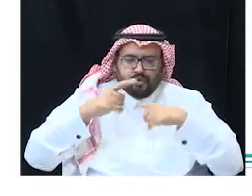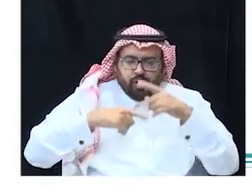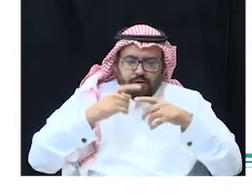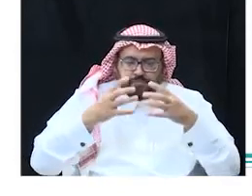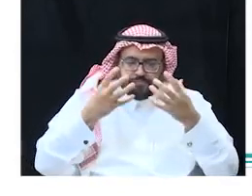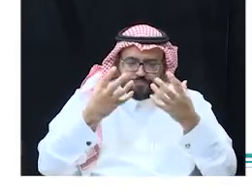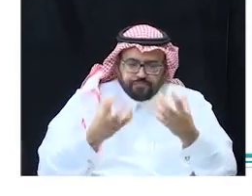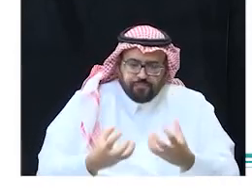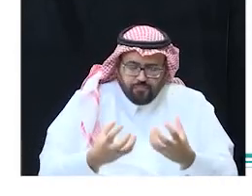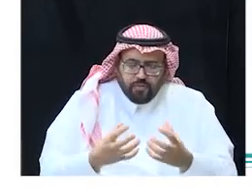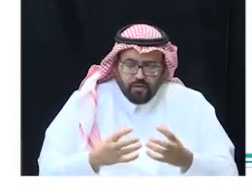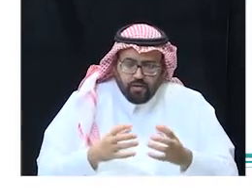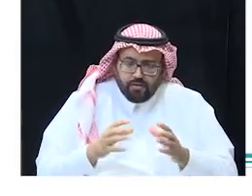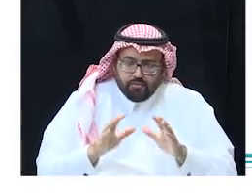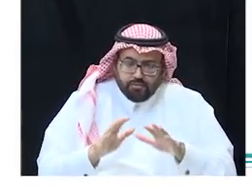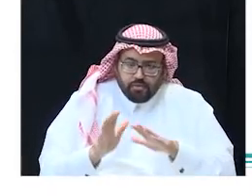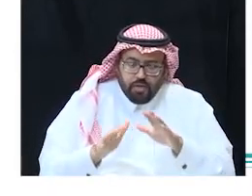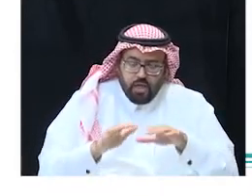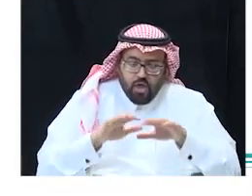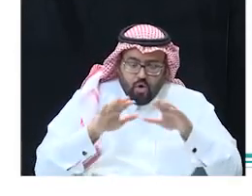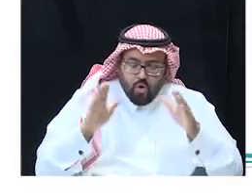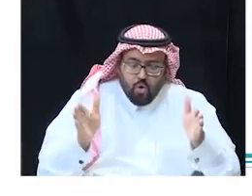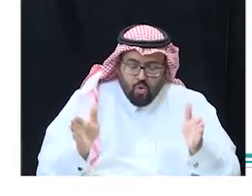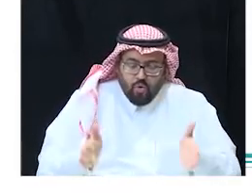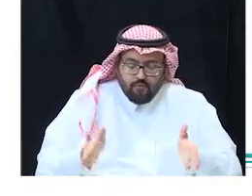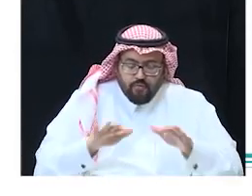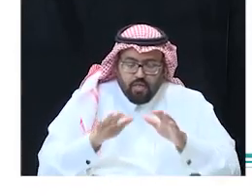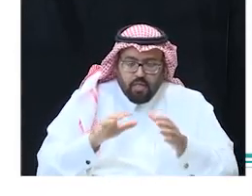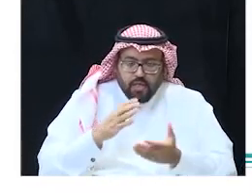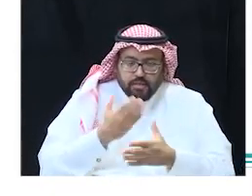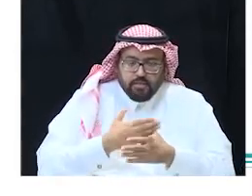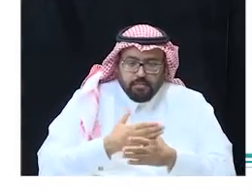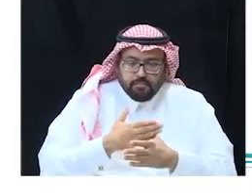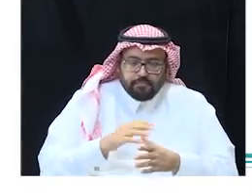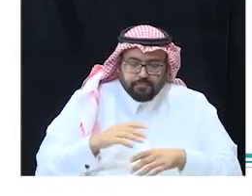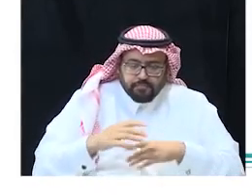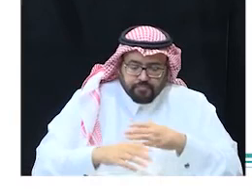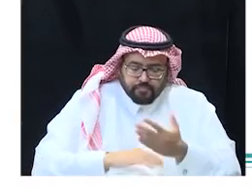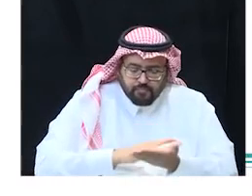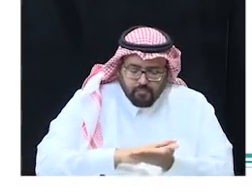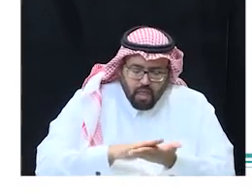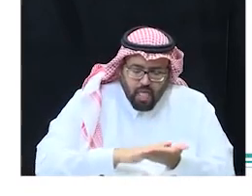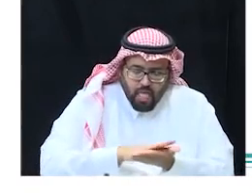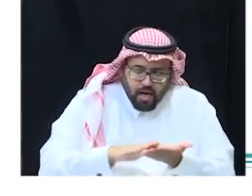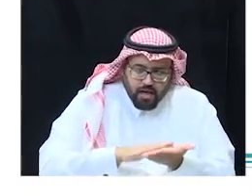تتوقف الكرة المتدحرجة على أرض الغرفة بسبب